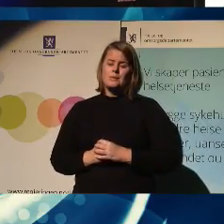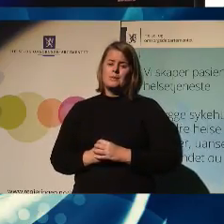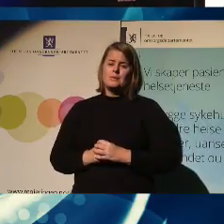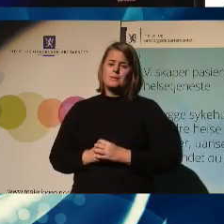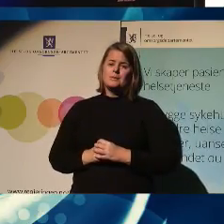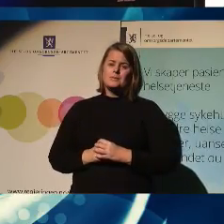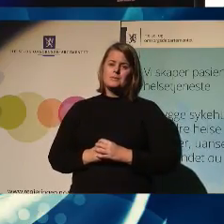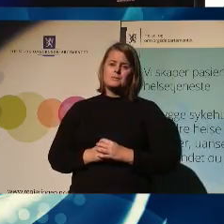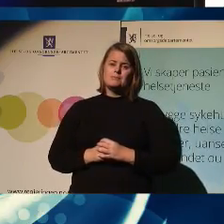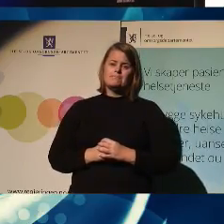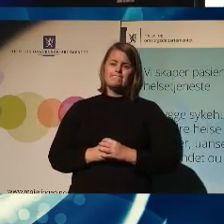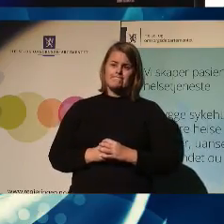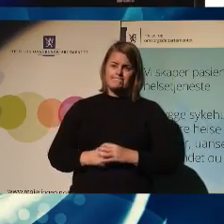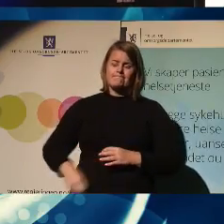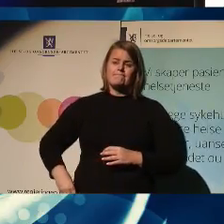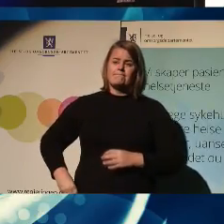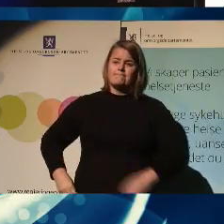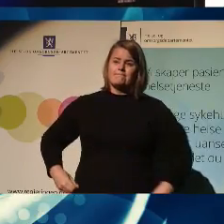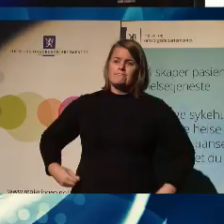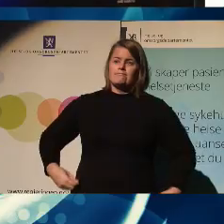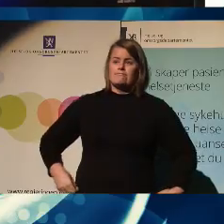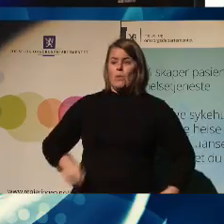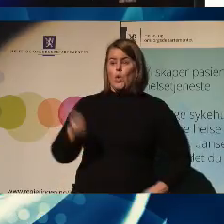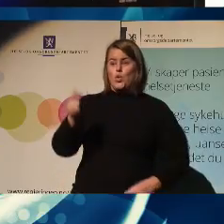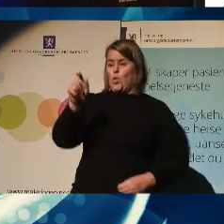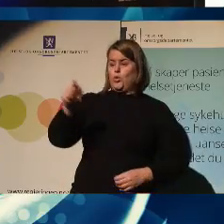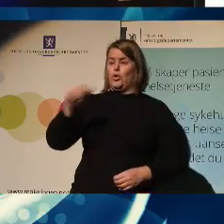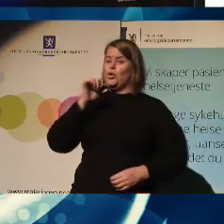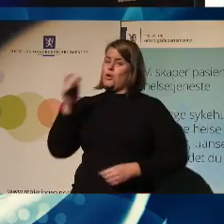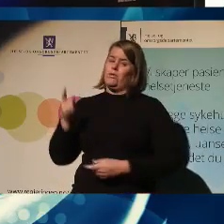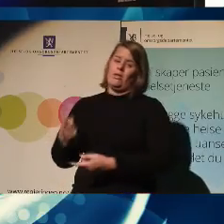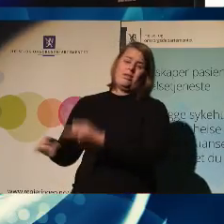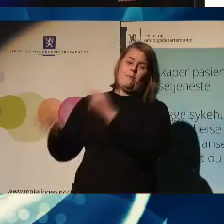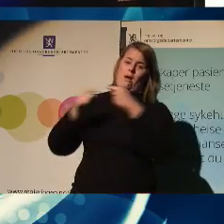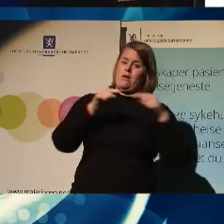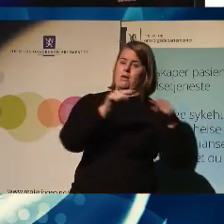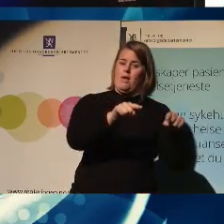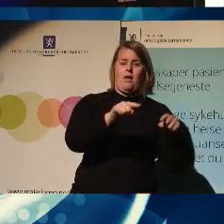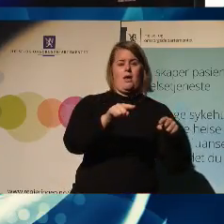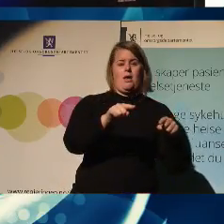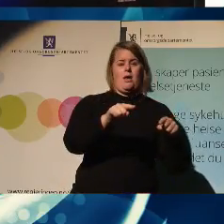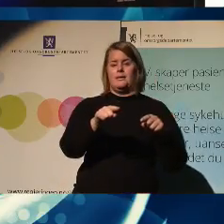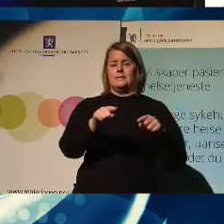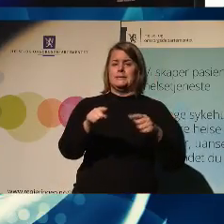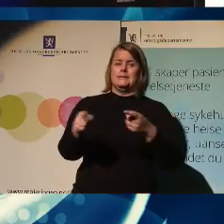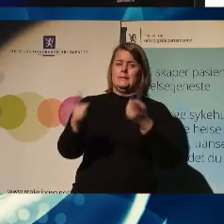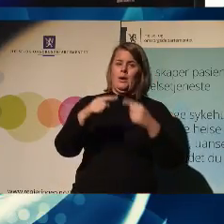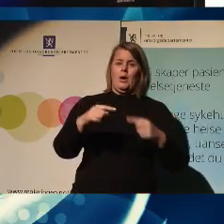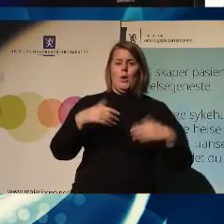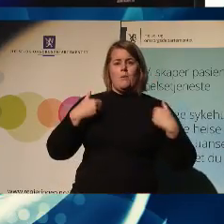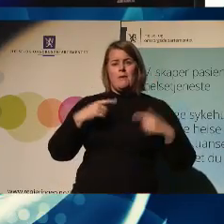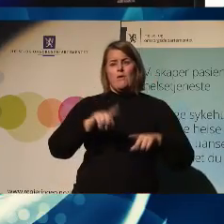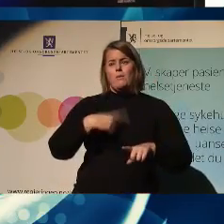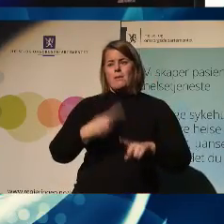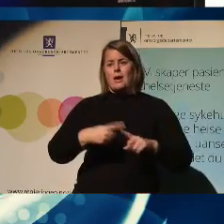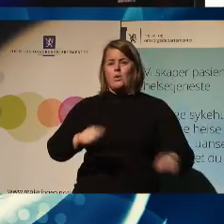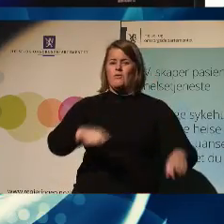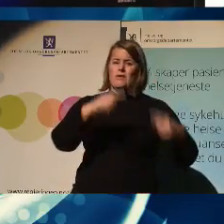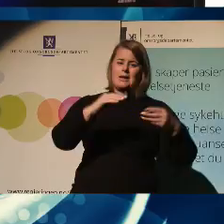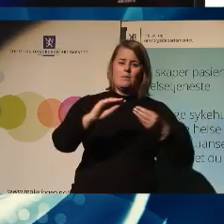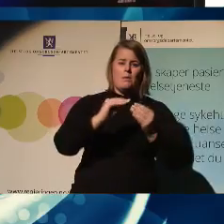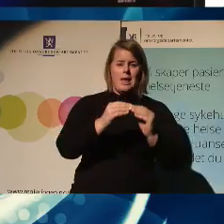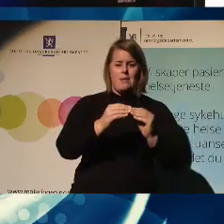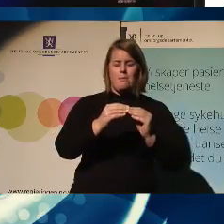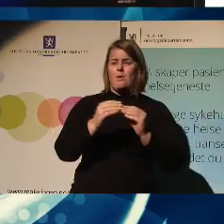Og da må vi tenke på noen blir jo sendt tilbake igjen med de konfliktene og de problemene og det som der, og kanskje